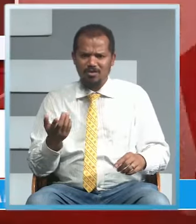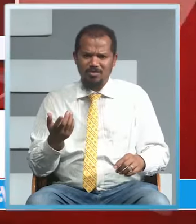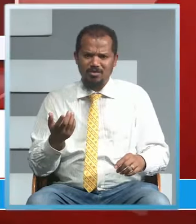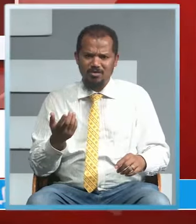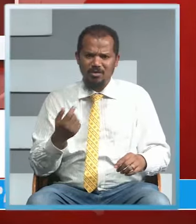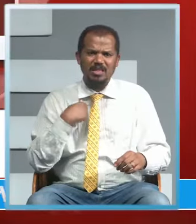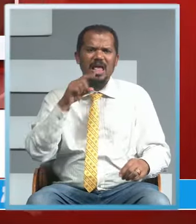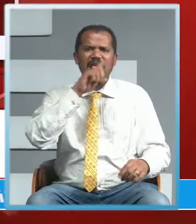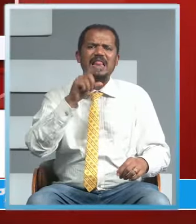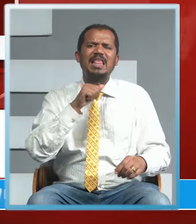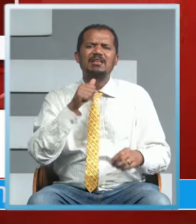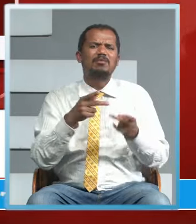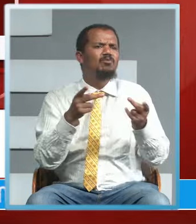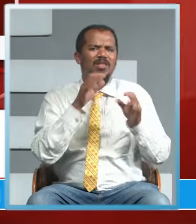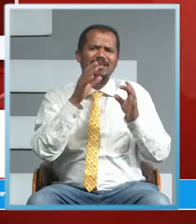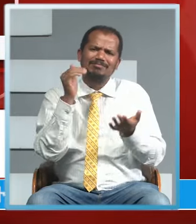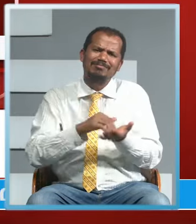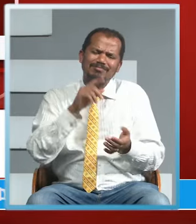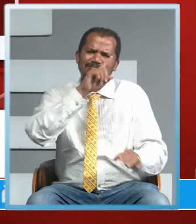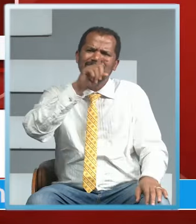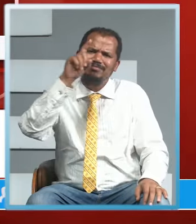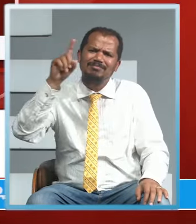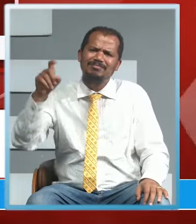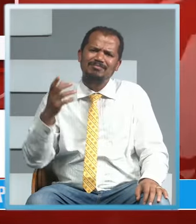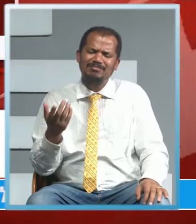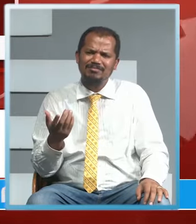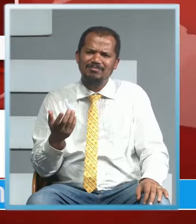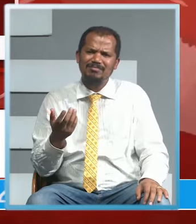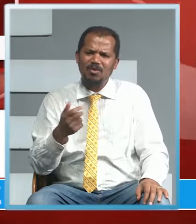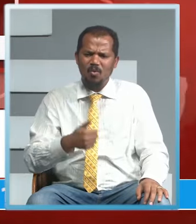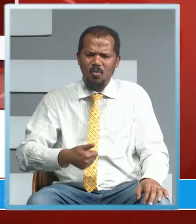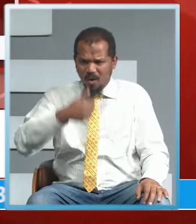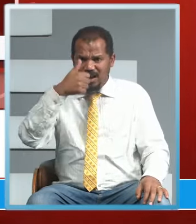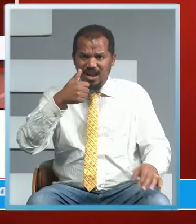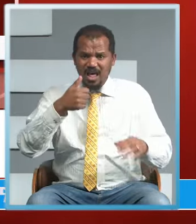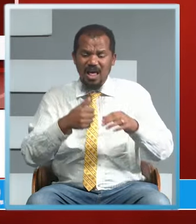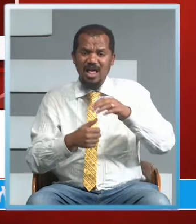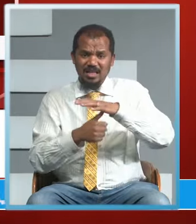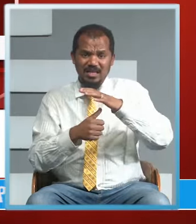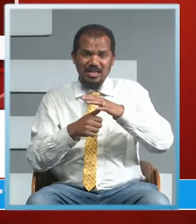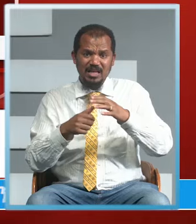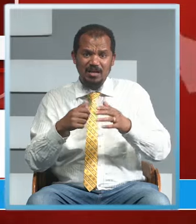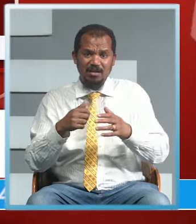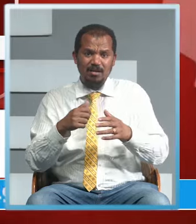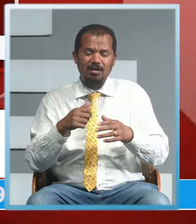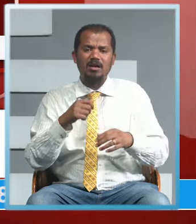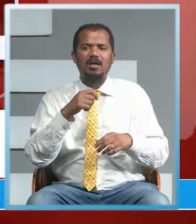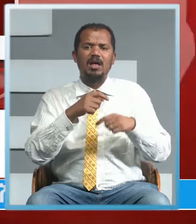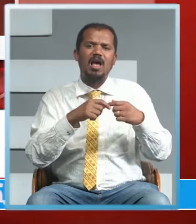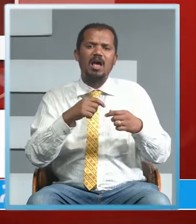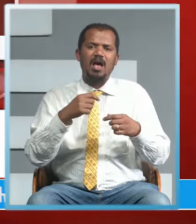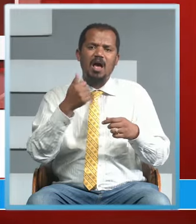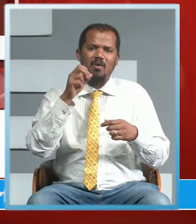አክለዋል። ያልጠየቅንበት ጊዜ የለም። በተደጋጋሚ አንድ እስከ ዋና ርዕሰ መምህራን ወስተ መሳሪያ ከአጃ ወላርባ